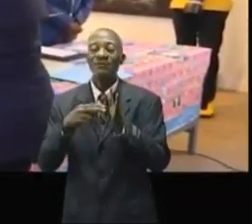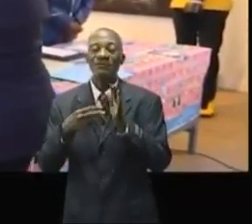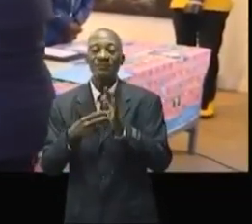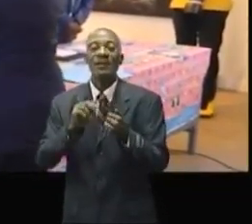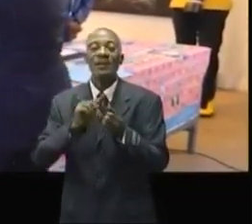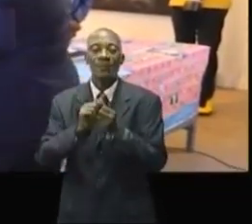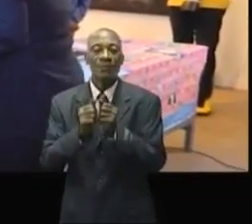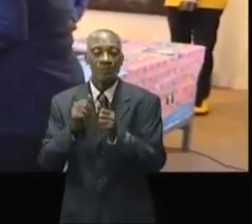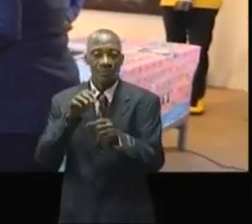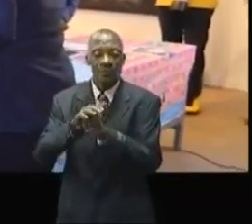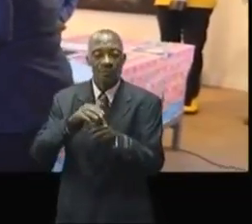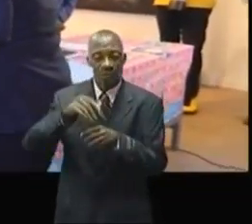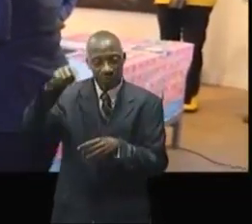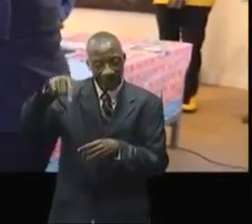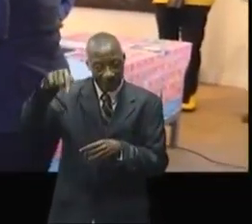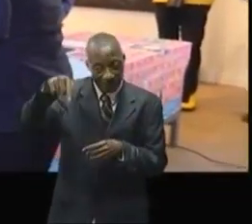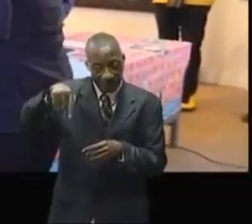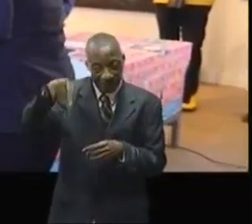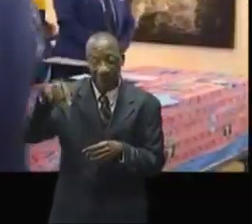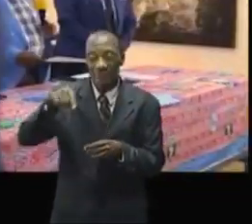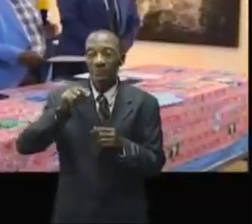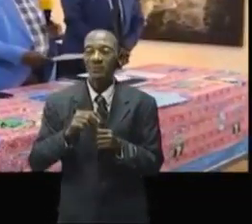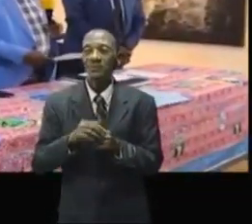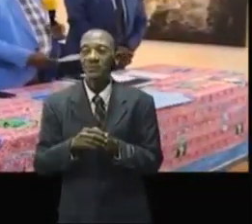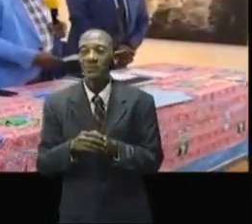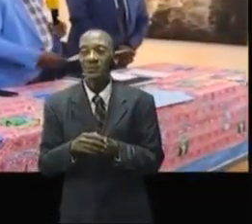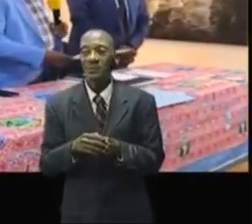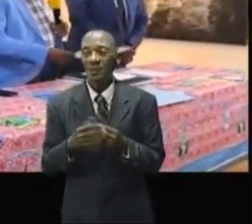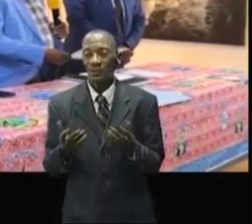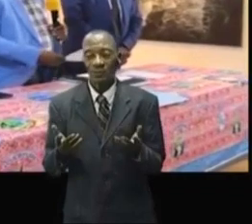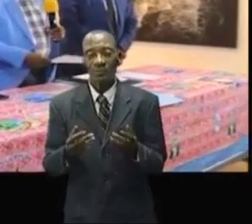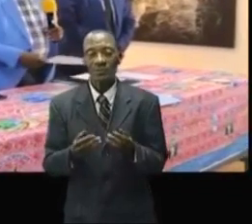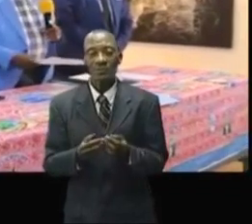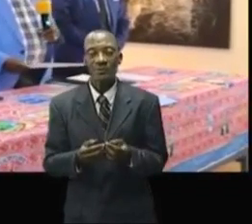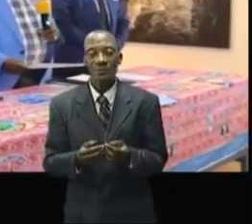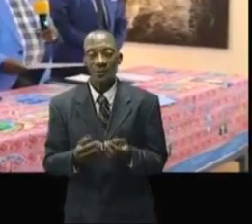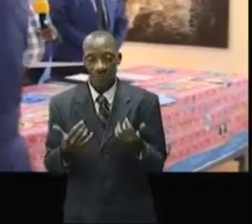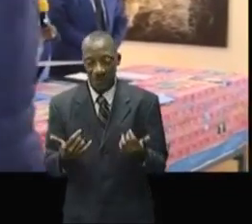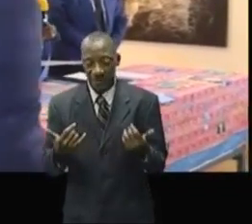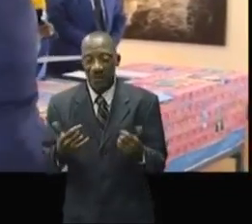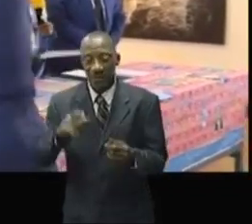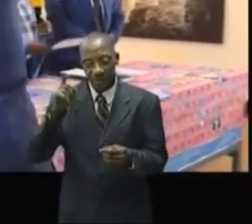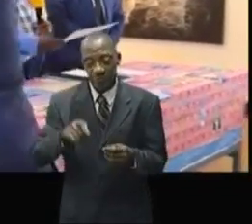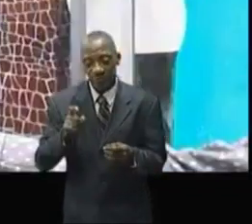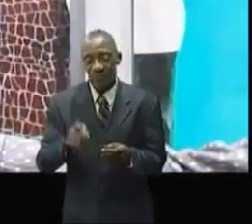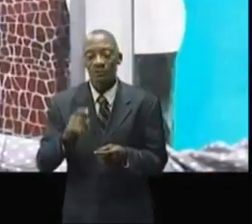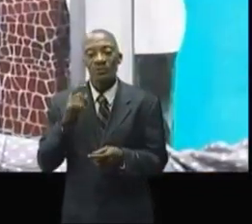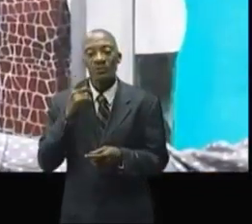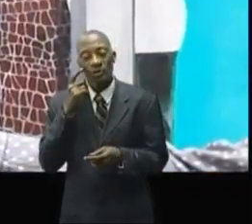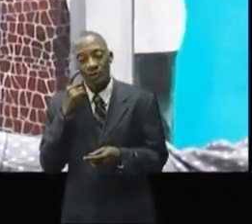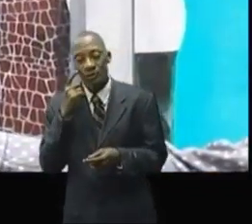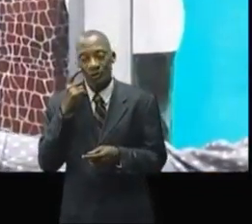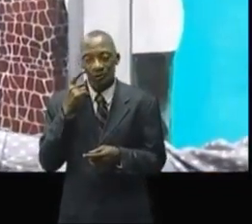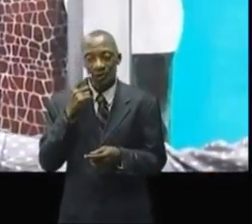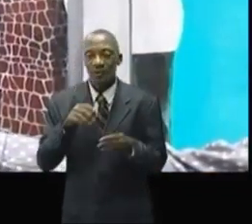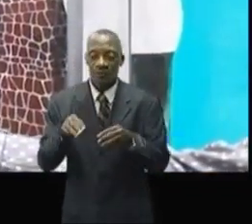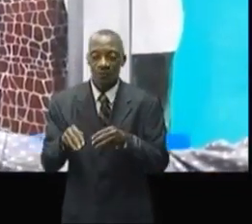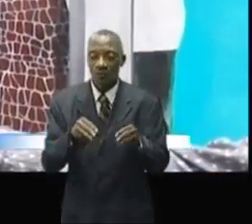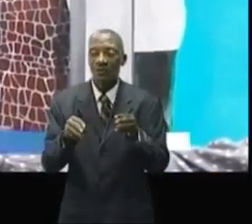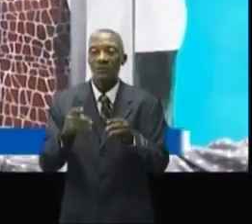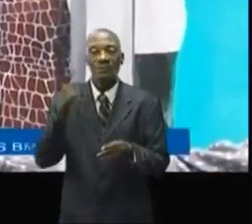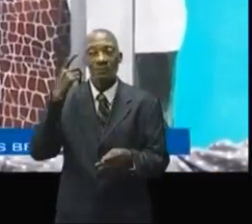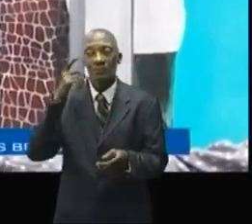la manière de s'auto-évaluer, cela permettra très facilement que nos pays soient finalement facilement évalués par les